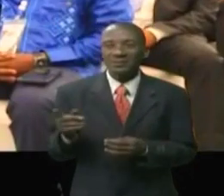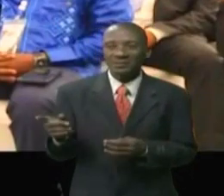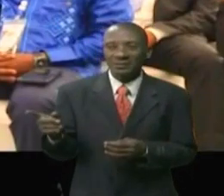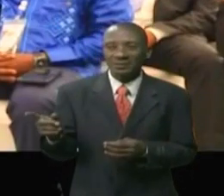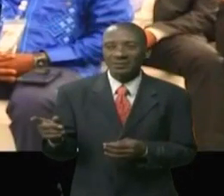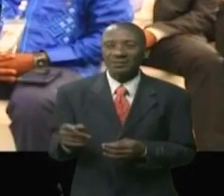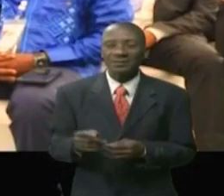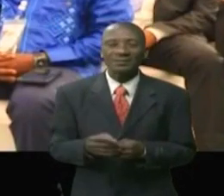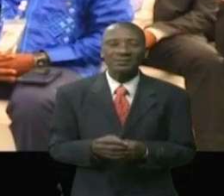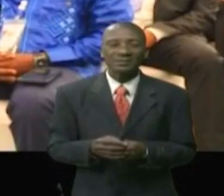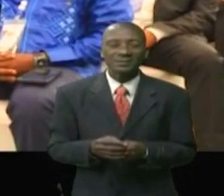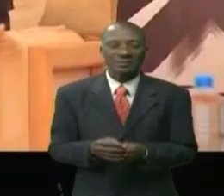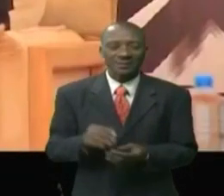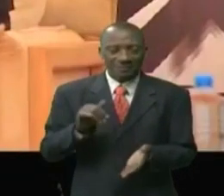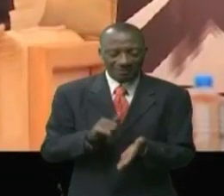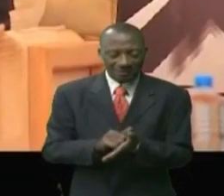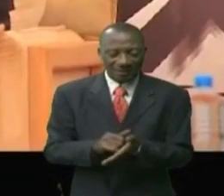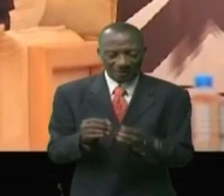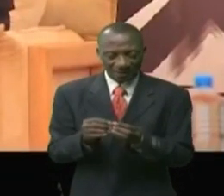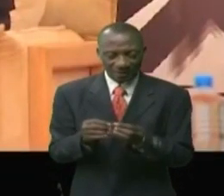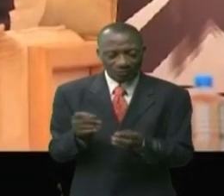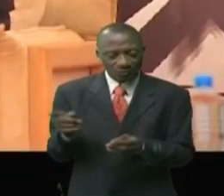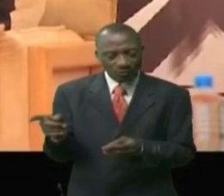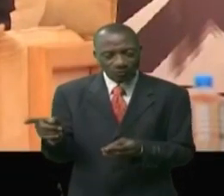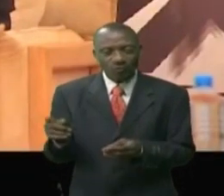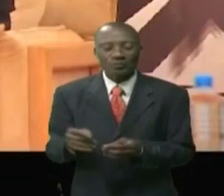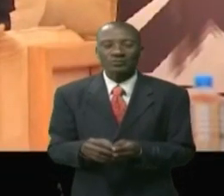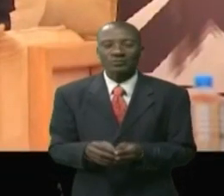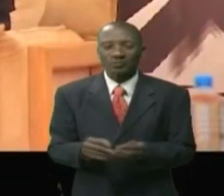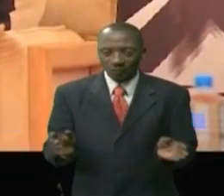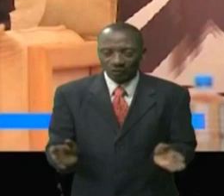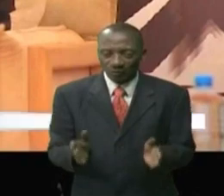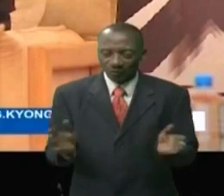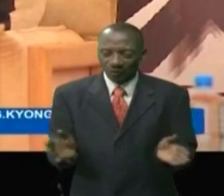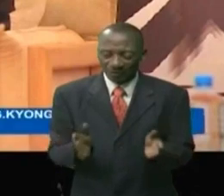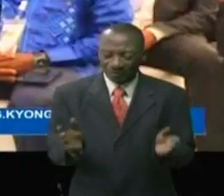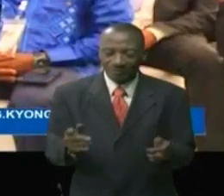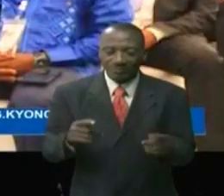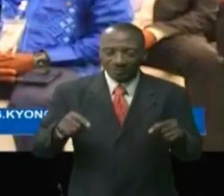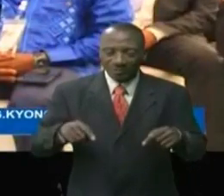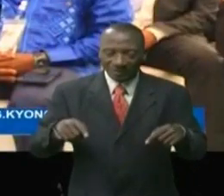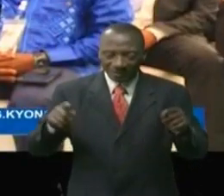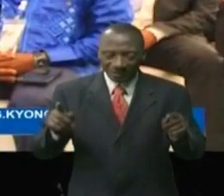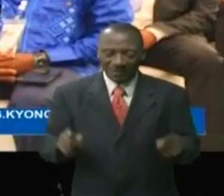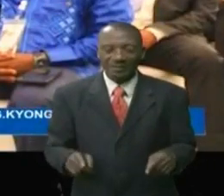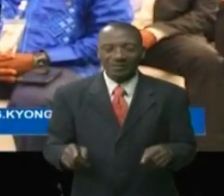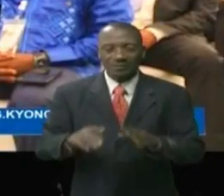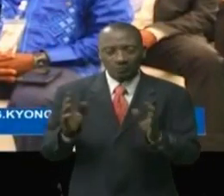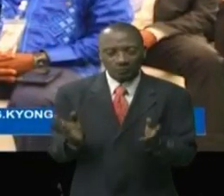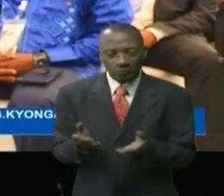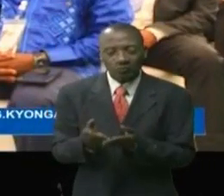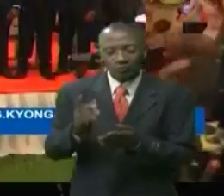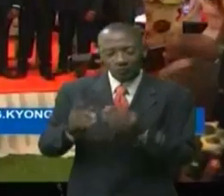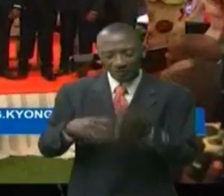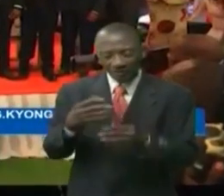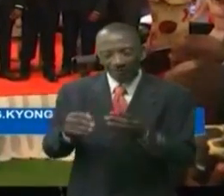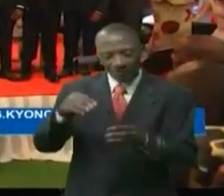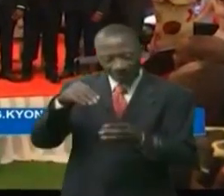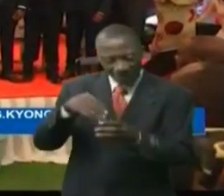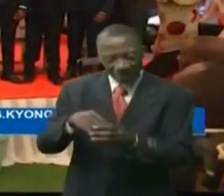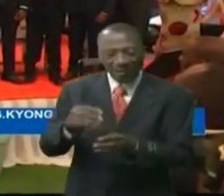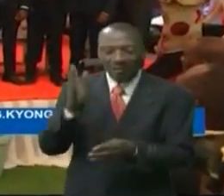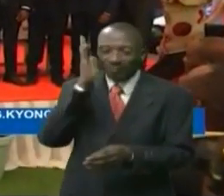expo béton devenir la vitrine de l'intelligence congolaise dans le domaine de la construction en RDC et se